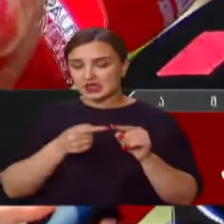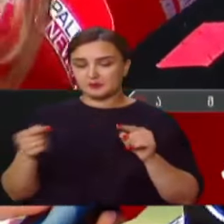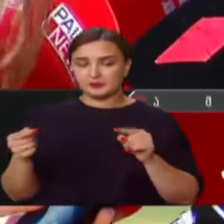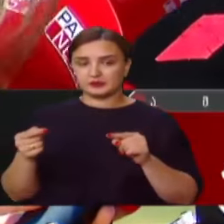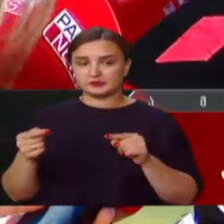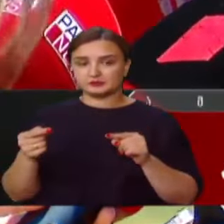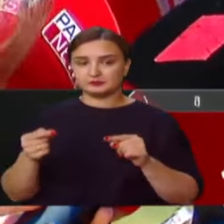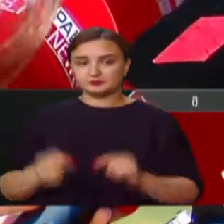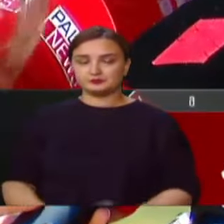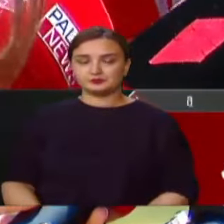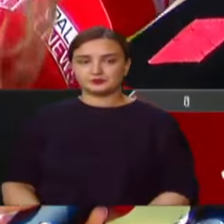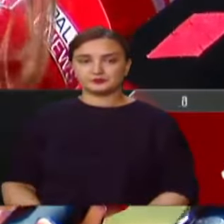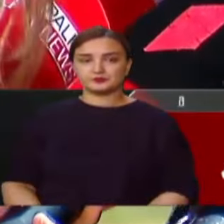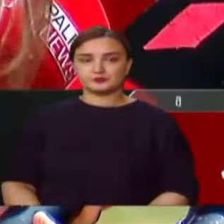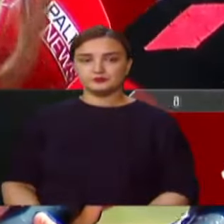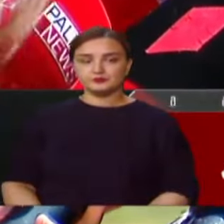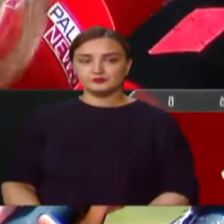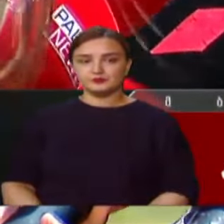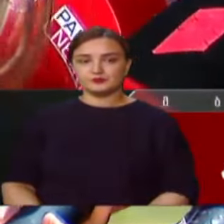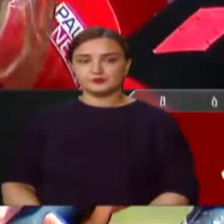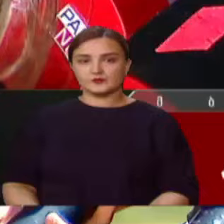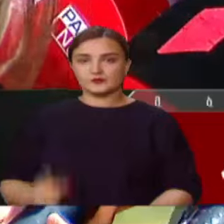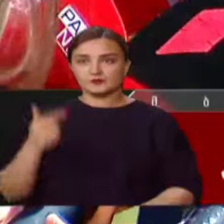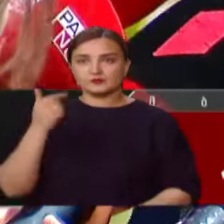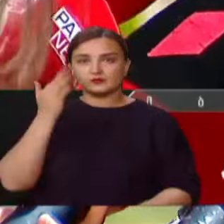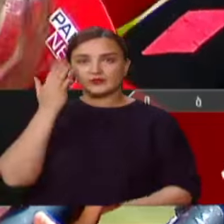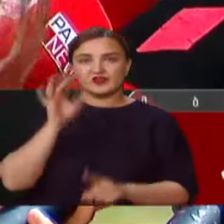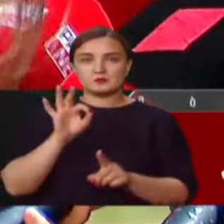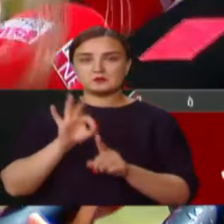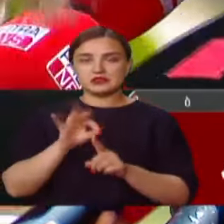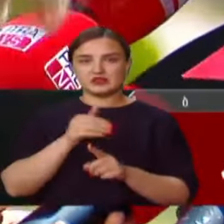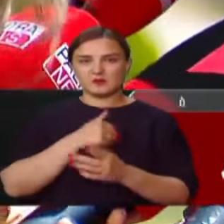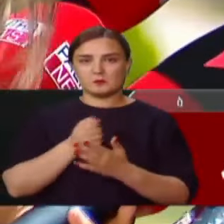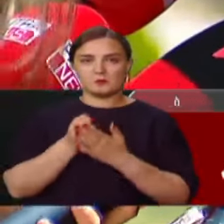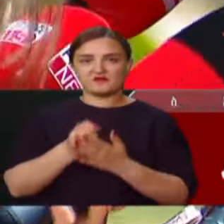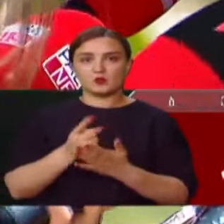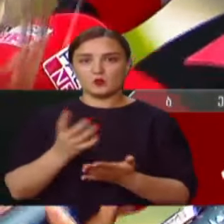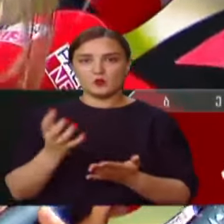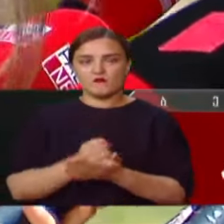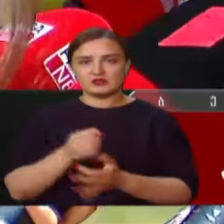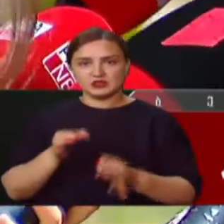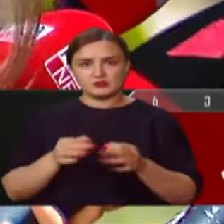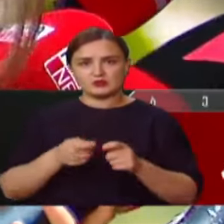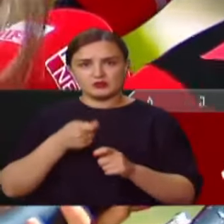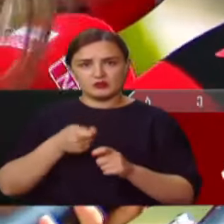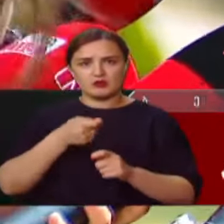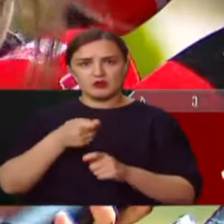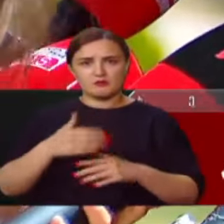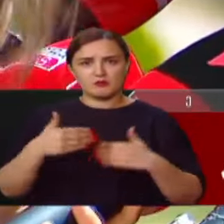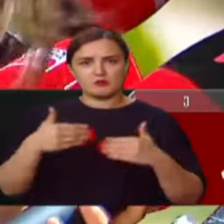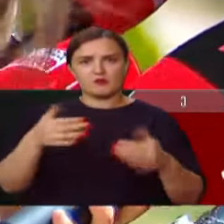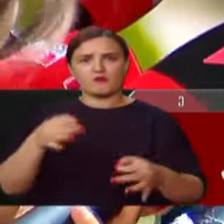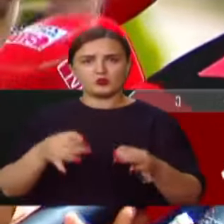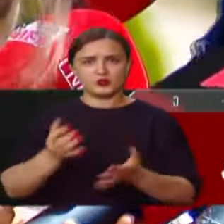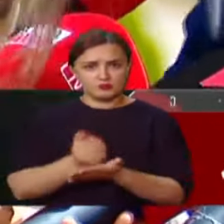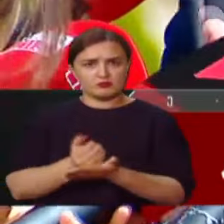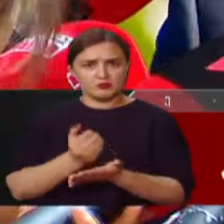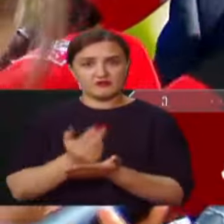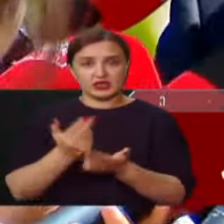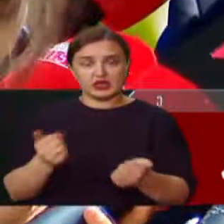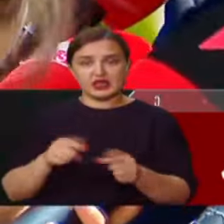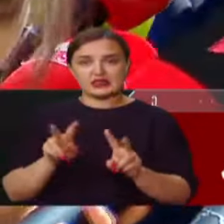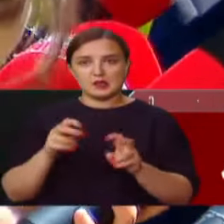მთელი ეს წლები იმ მიზნის მისაღწევად, რომ ჩვენ უნდა მოგვეგო ყველა პროცესას მართლში და ასეც მოხდა. ჩვენ ამ თემას